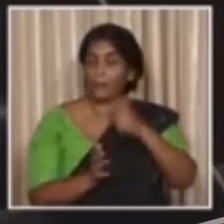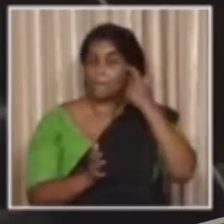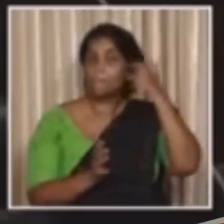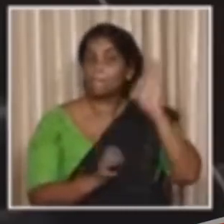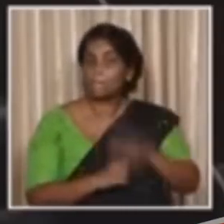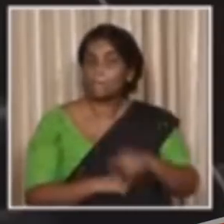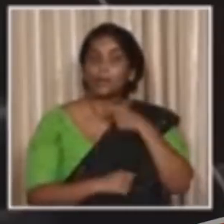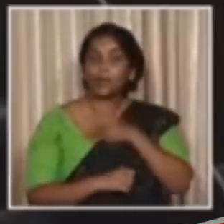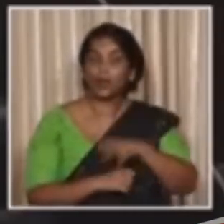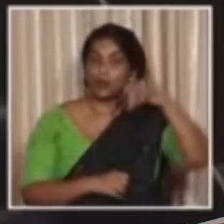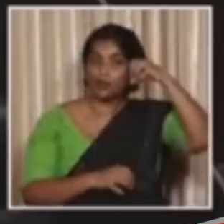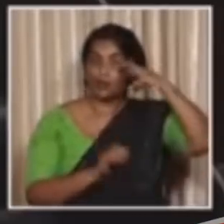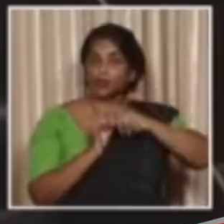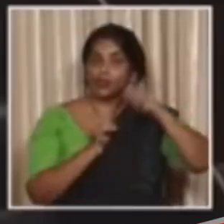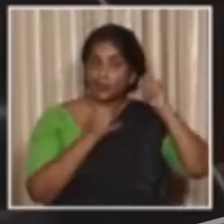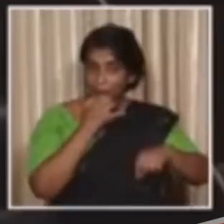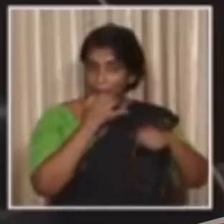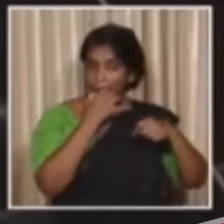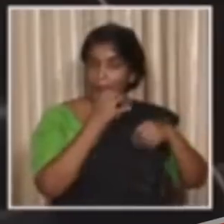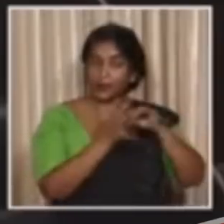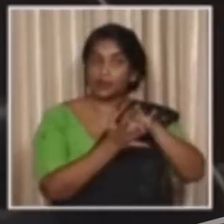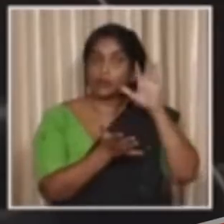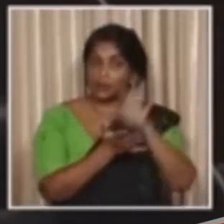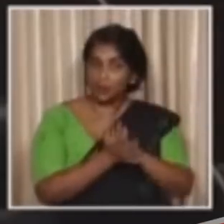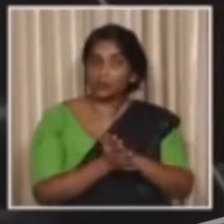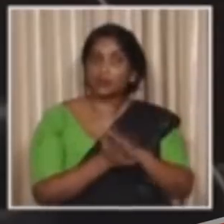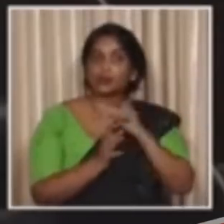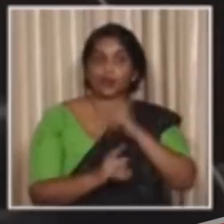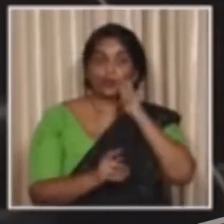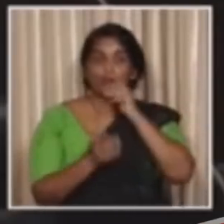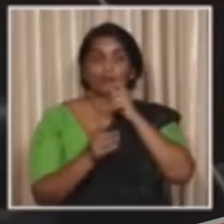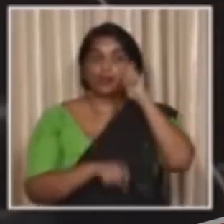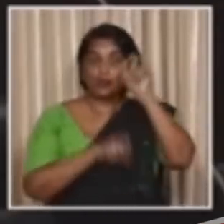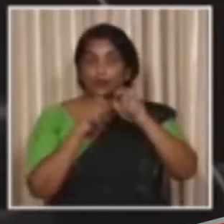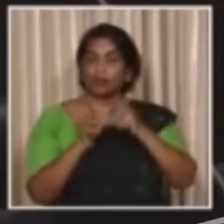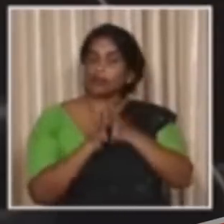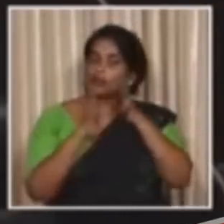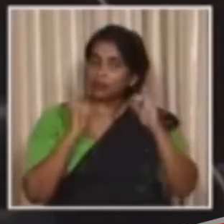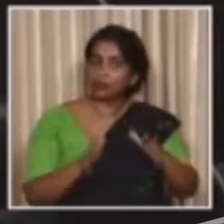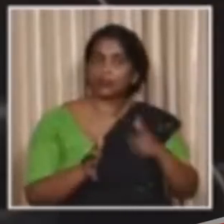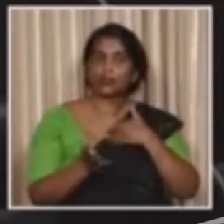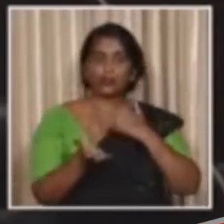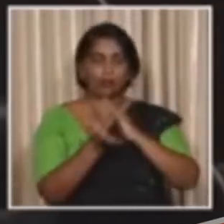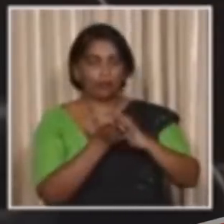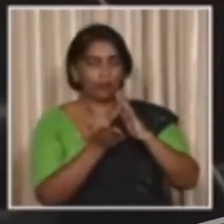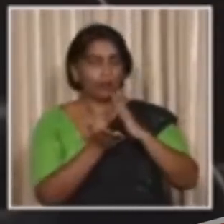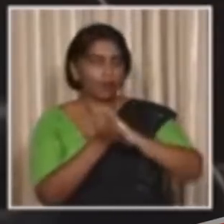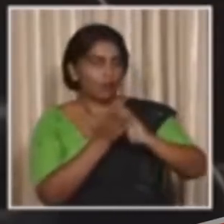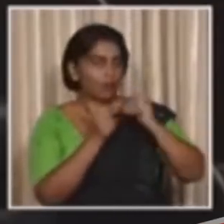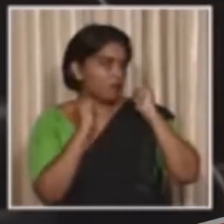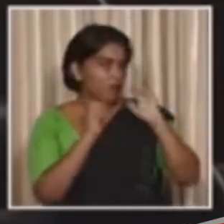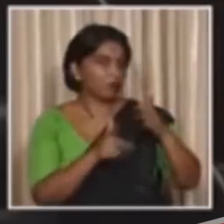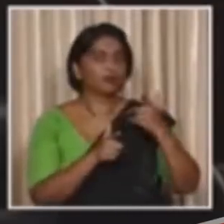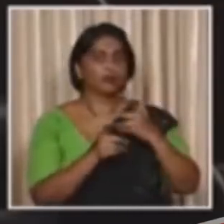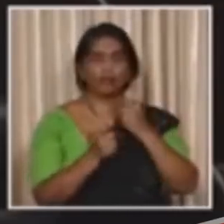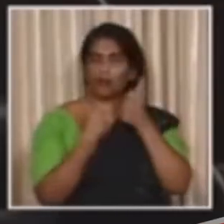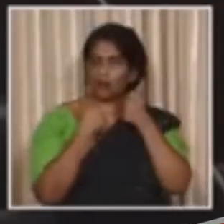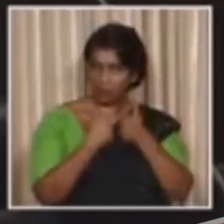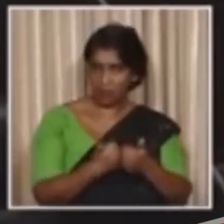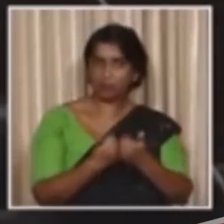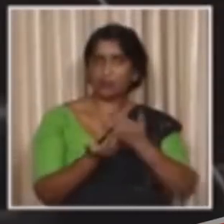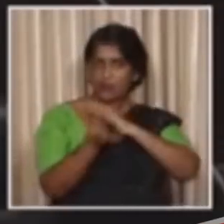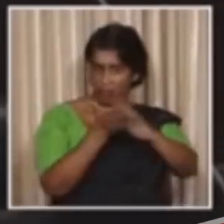තමයි විදුලි බල මණ්ඩලය තීරණය කරන දේවල් මහජනතාවට කොතෙක් උපයෝගිතාවයක් තියෙනවද? සාධාරණයක්